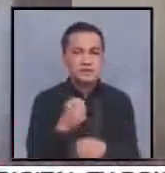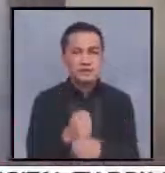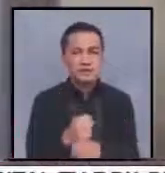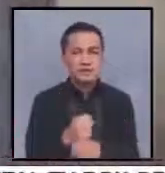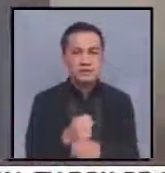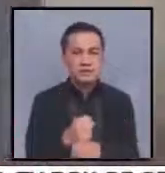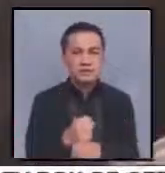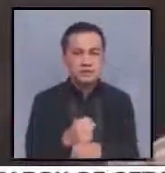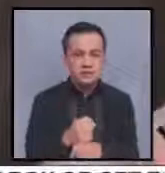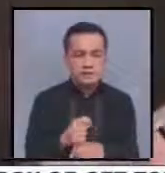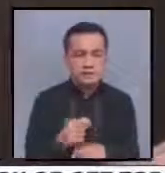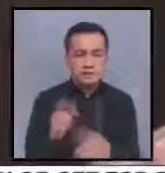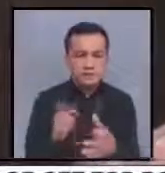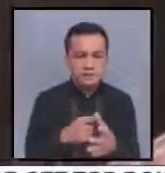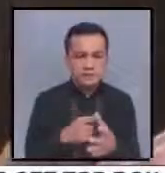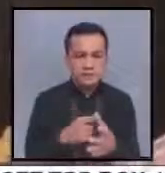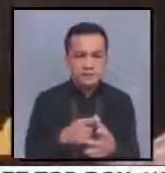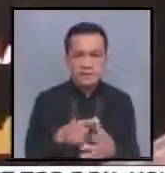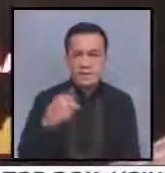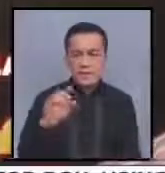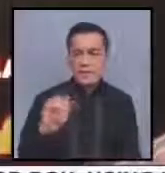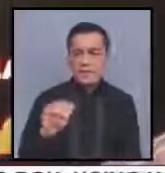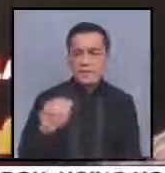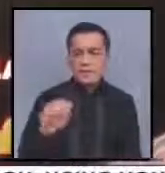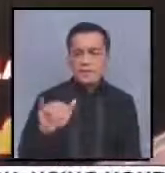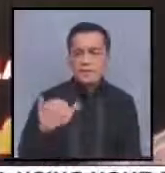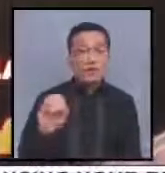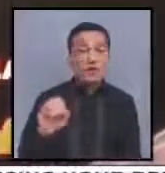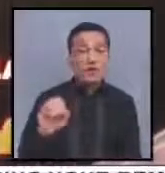paglagay ng mayonnaise.